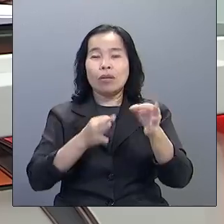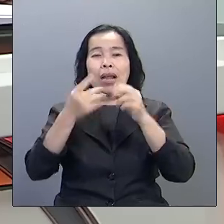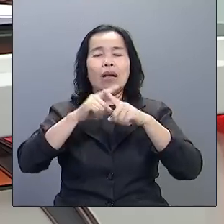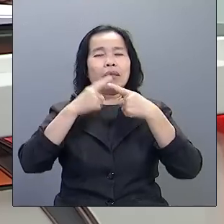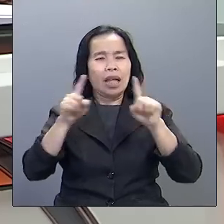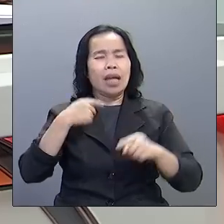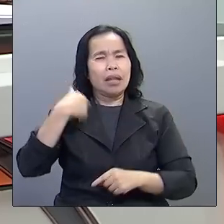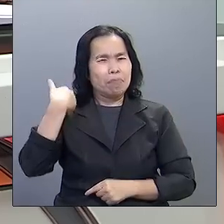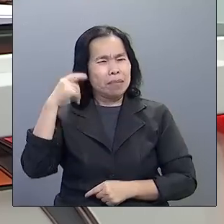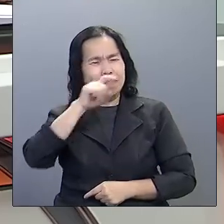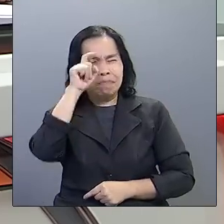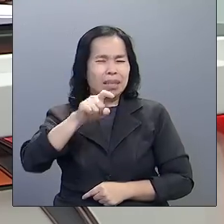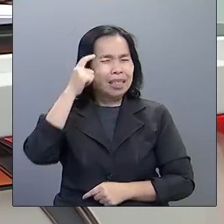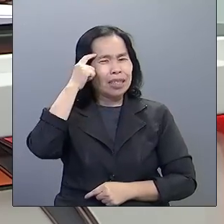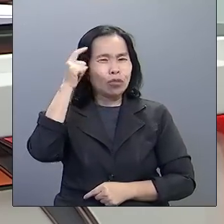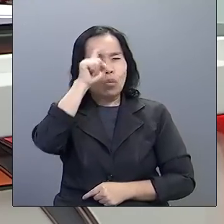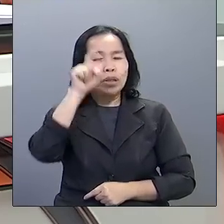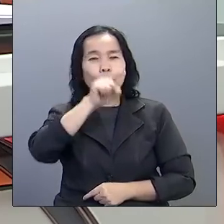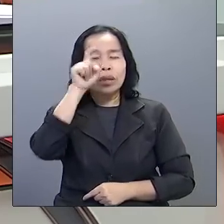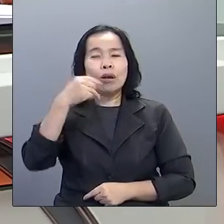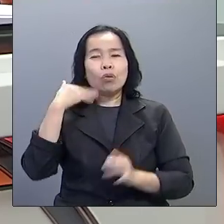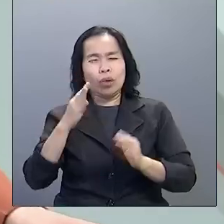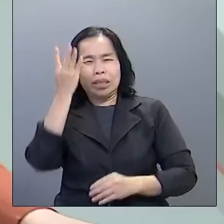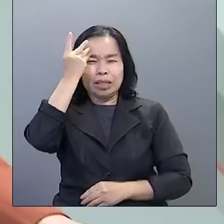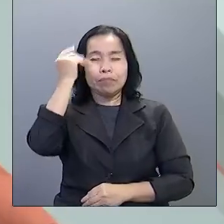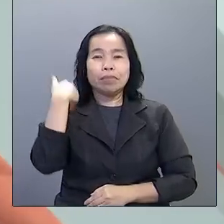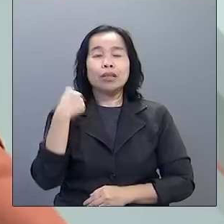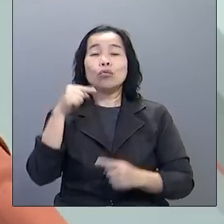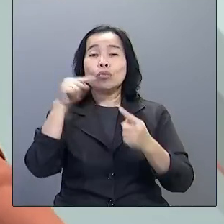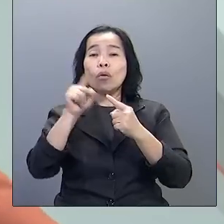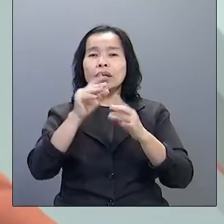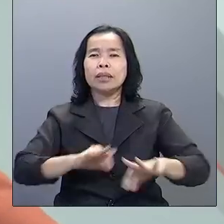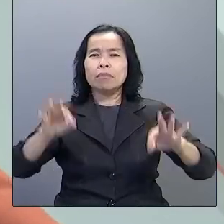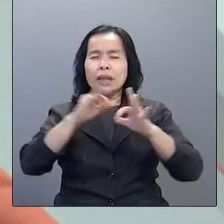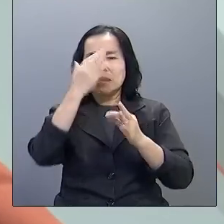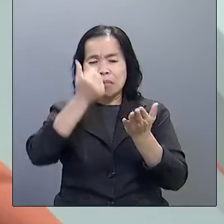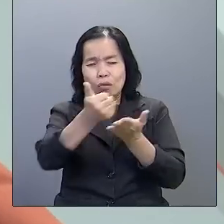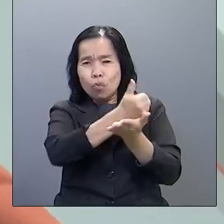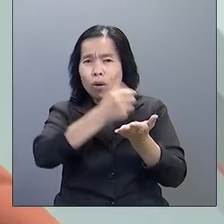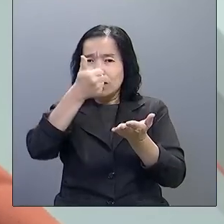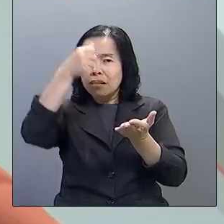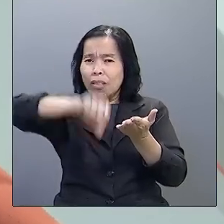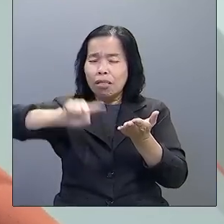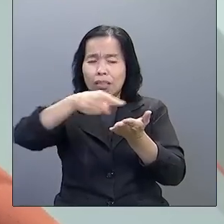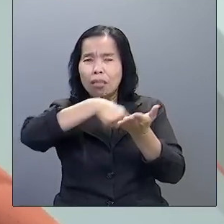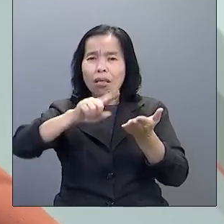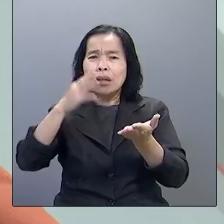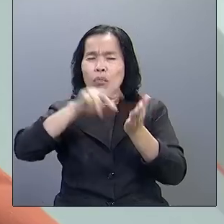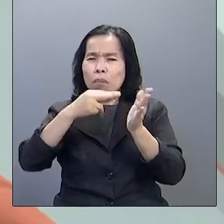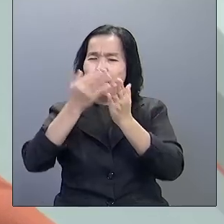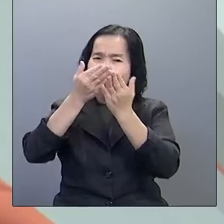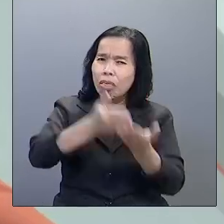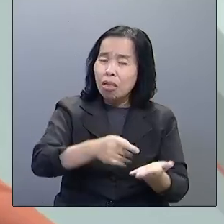ก็ยังมีบางประเด็นบางคำถามที่คนยังติดใจโดยเฉพาะในเรื่องของความสมบูรณ์ของตัวเรือที่อาจจะเป็นสาเหตุให้เรืออับป